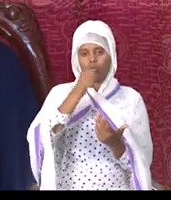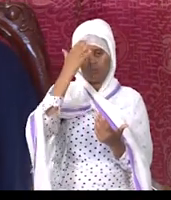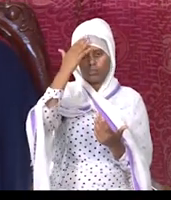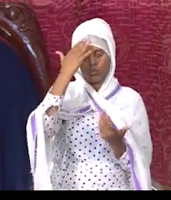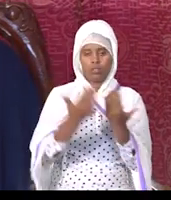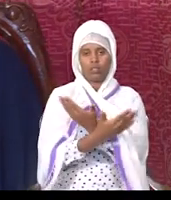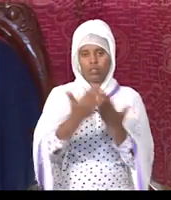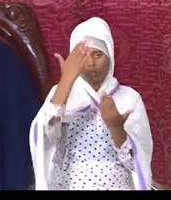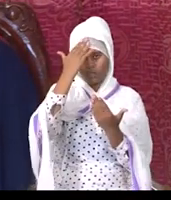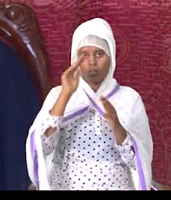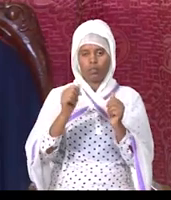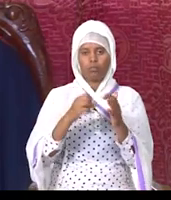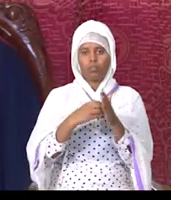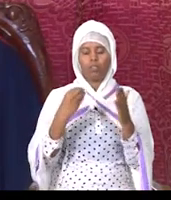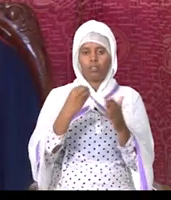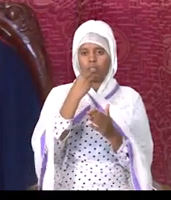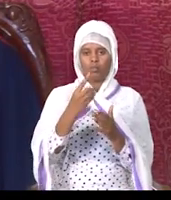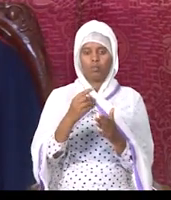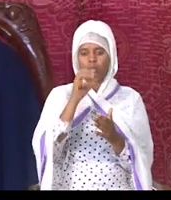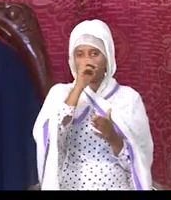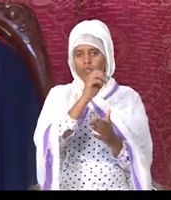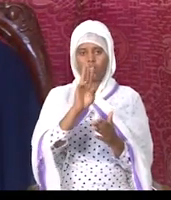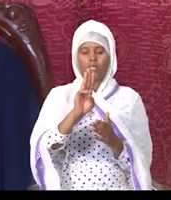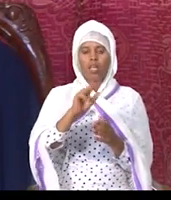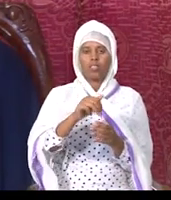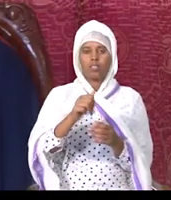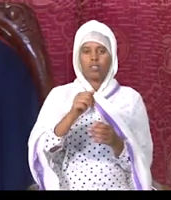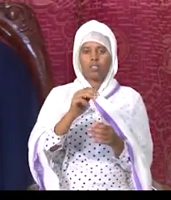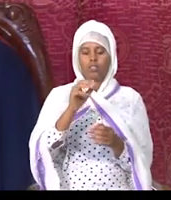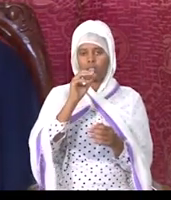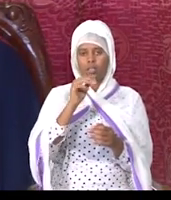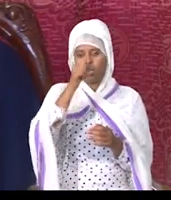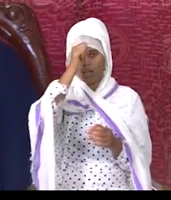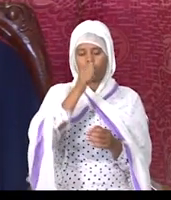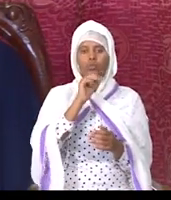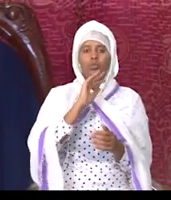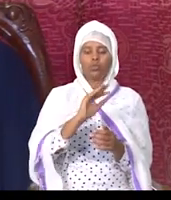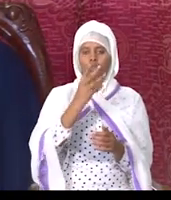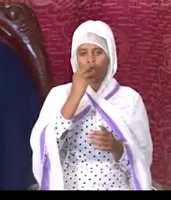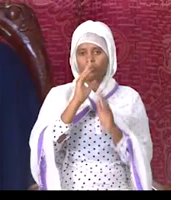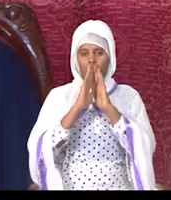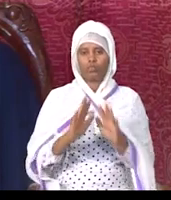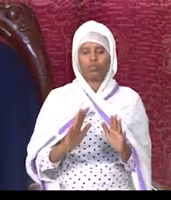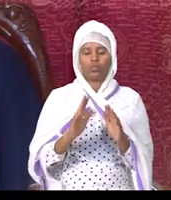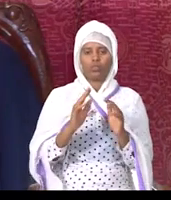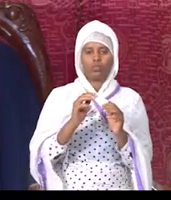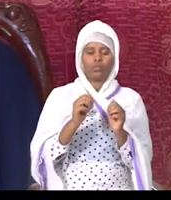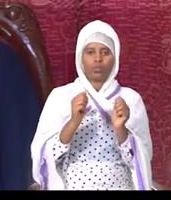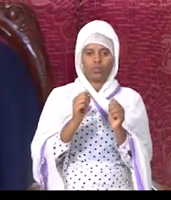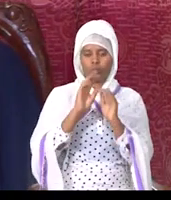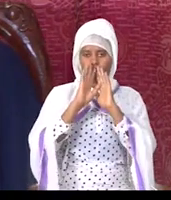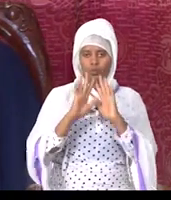ኣቦ ክትፈልጥዎ ይትኽእሉን ኢኹም ምክንያቱ እንታይ ኢና ንብል ማለት እዩ ምስጢረ ስላሴ እግዚኣብሔር ኣብ ወላዲ ወልድ ተወላዲ መንፈስ ቅዱስ